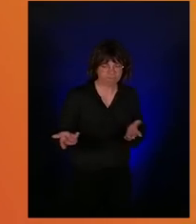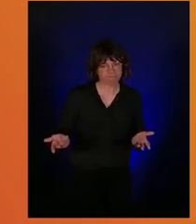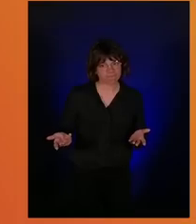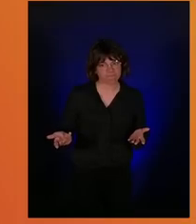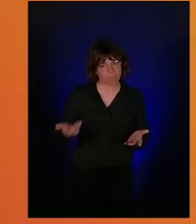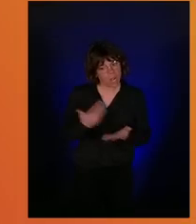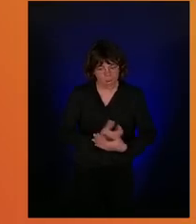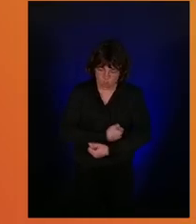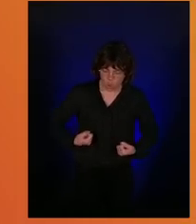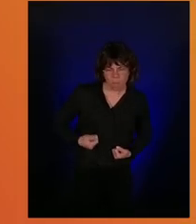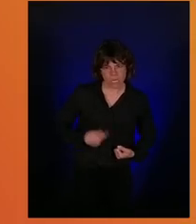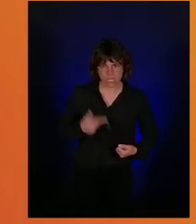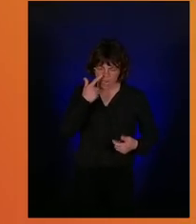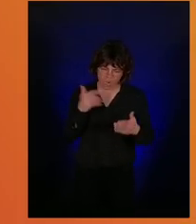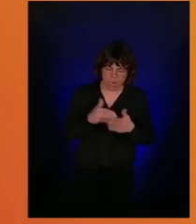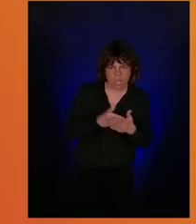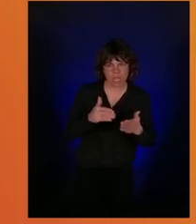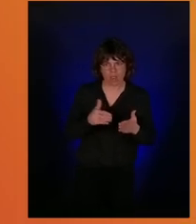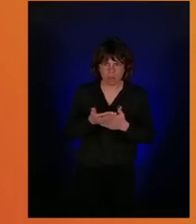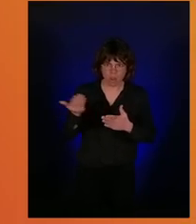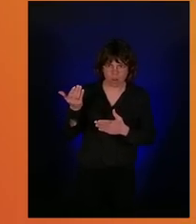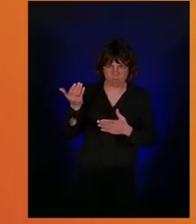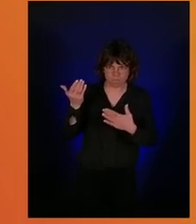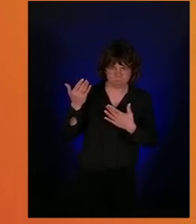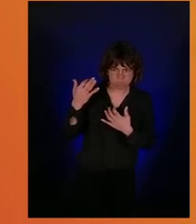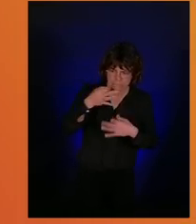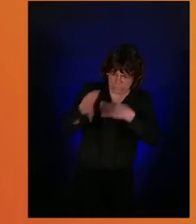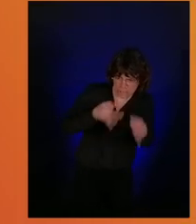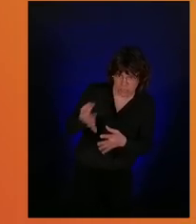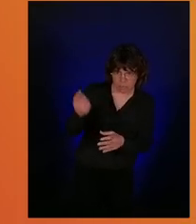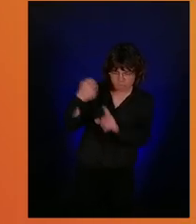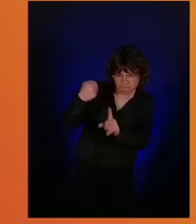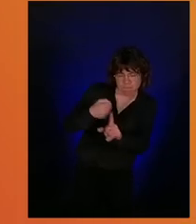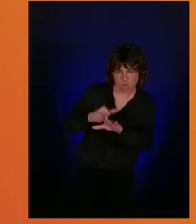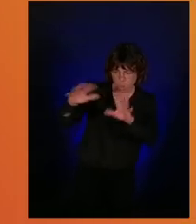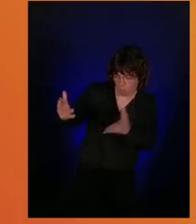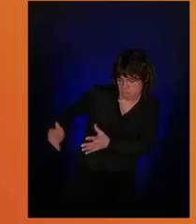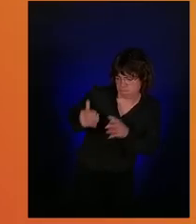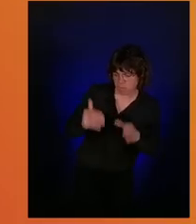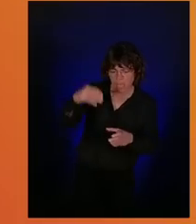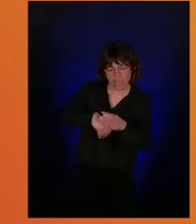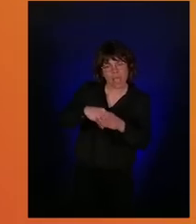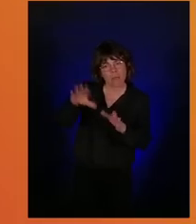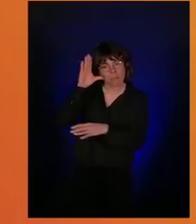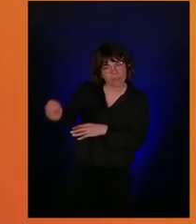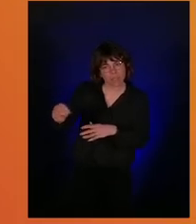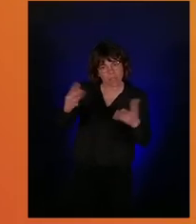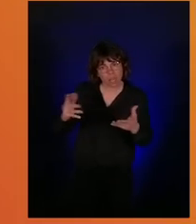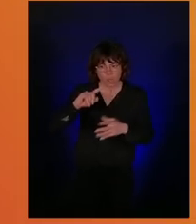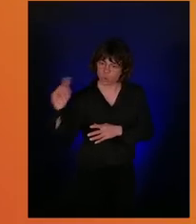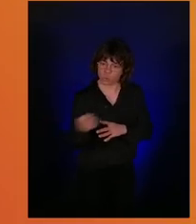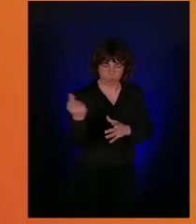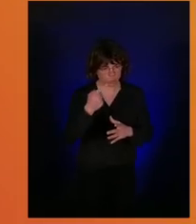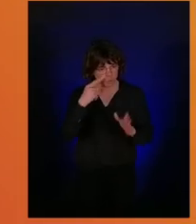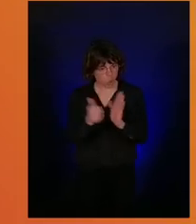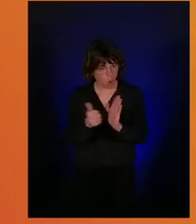temps que le chômage ne soit plus un angle mort dans notre démarche revendicative et de donner l'impulsion nécessaire pour cette lutte interprofessionnelle qui doit être l'affaire de toutes